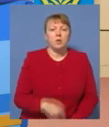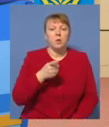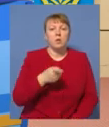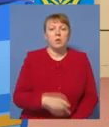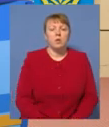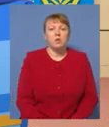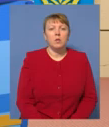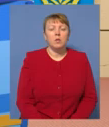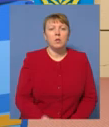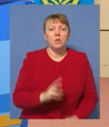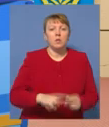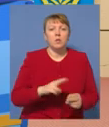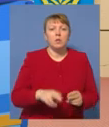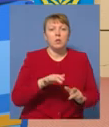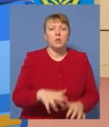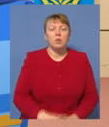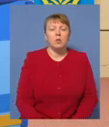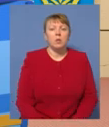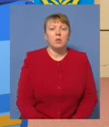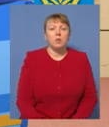1000 прерванных уголовных дел.